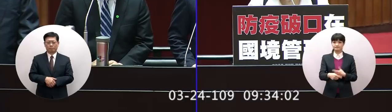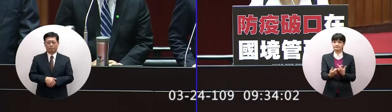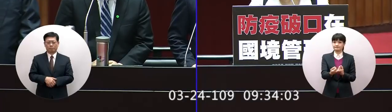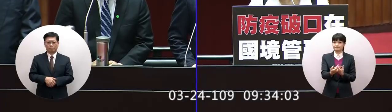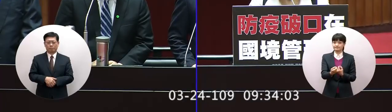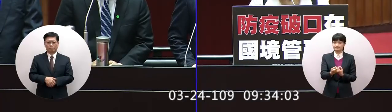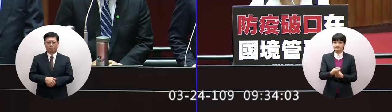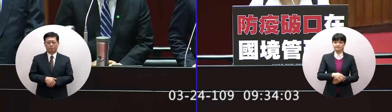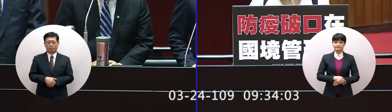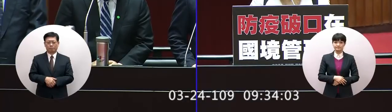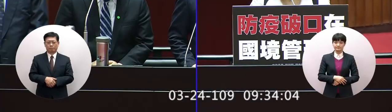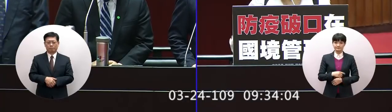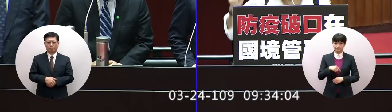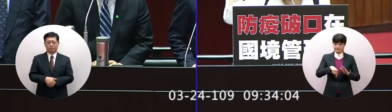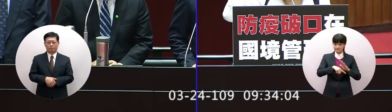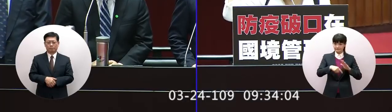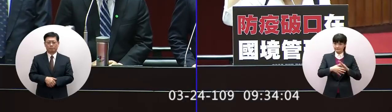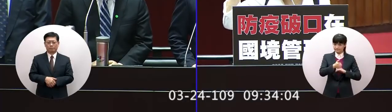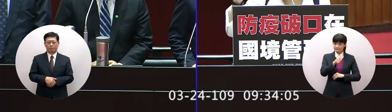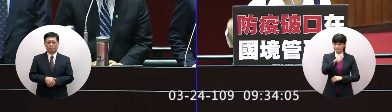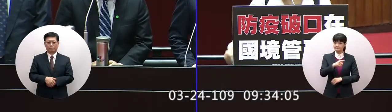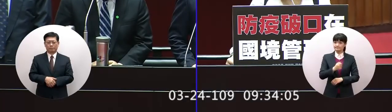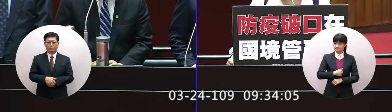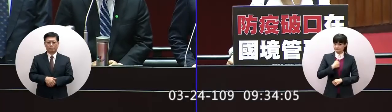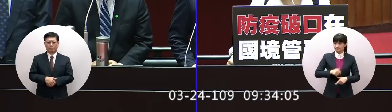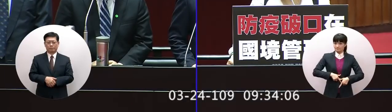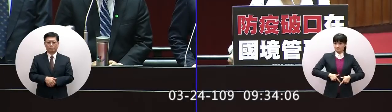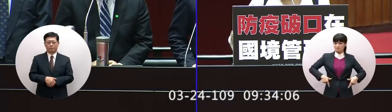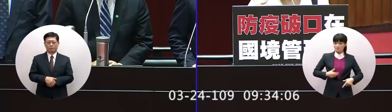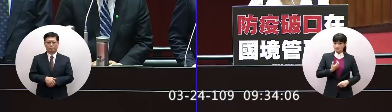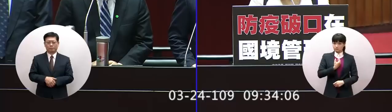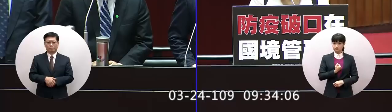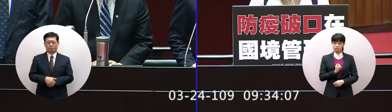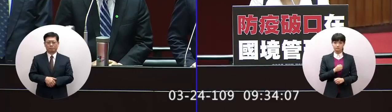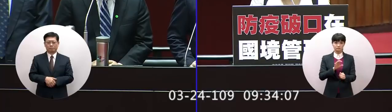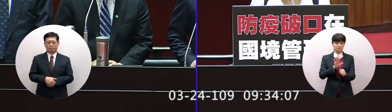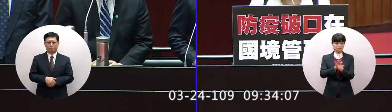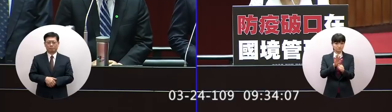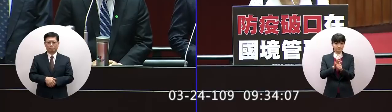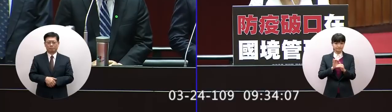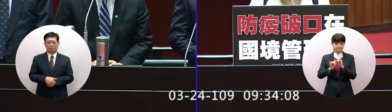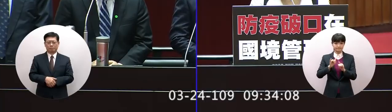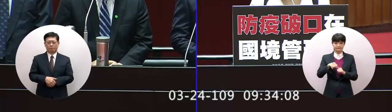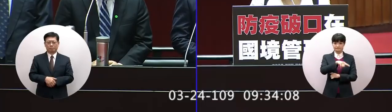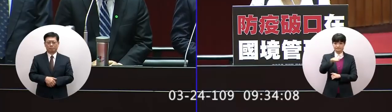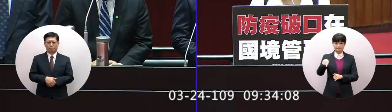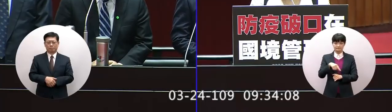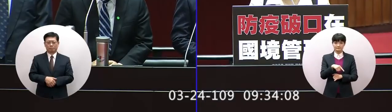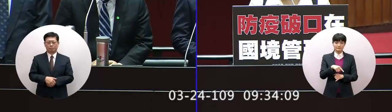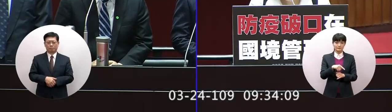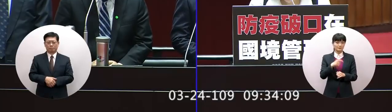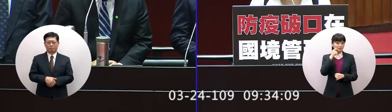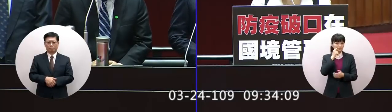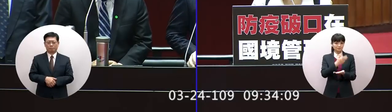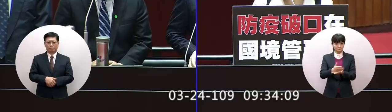口，也希望院长您要展现您的魄力，来帮助国人度过这次的